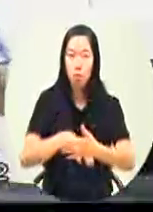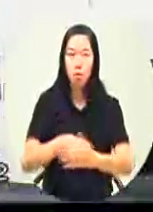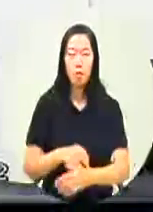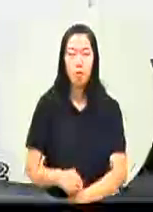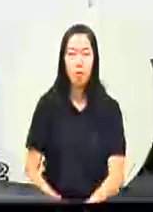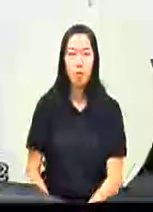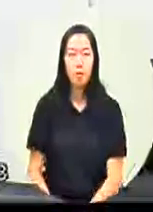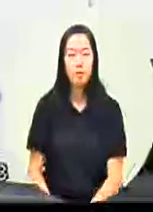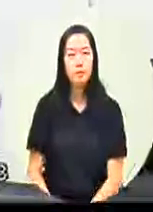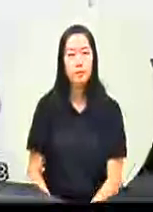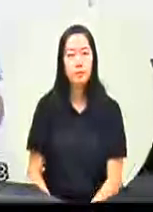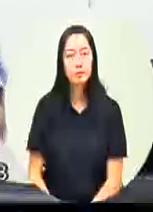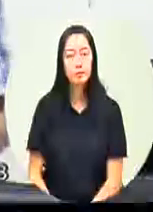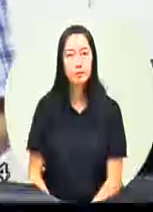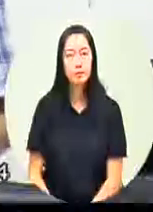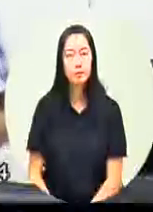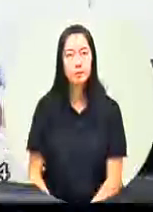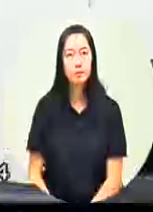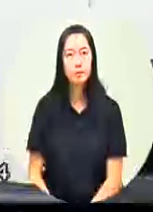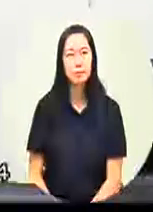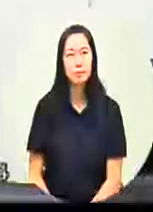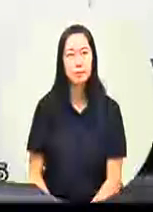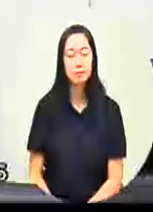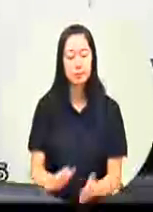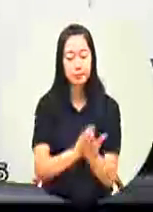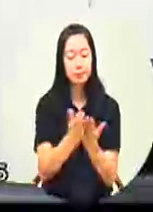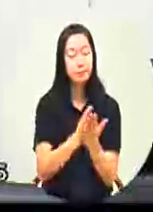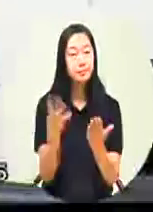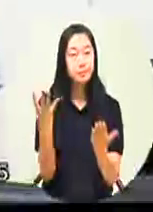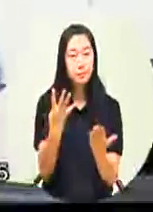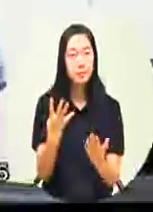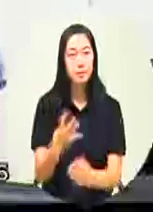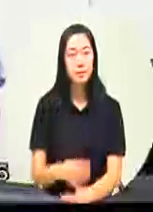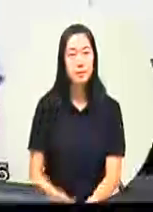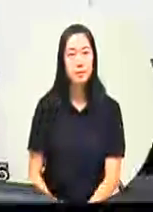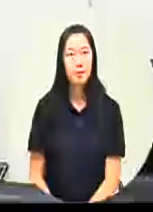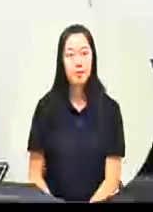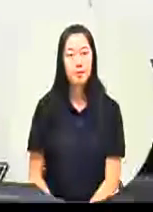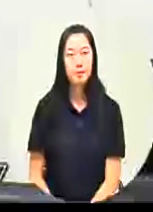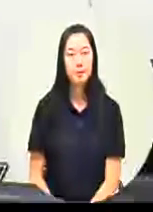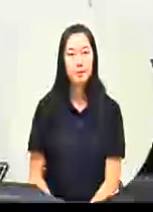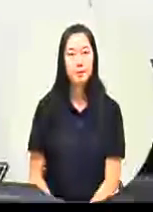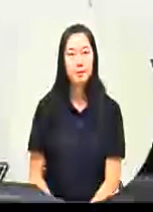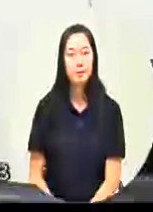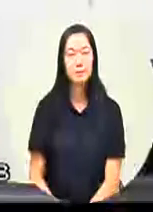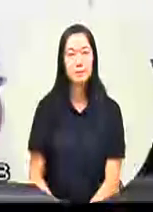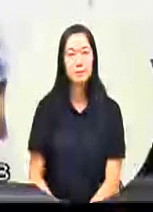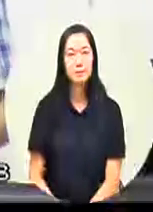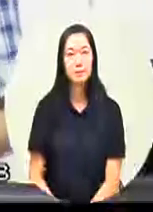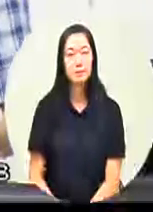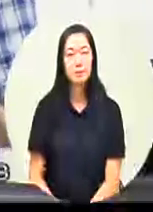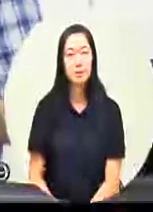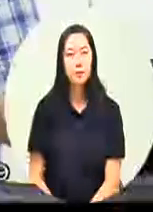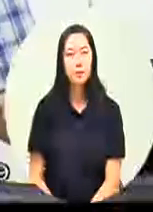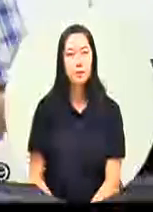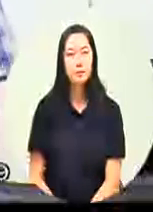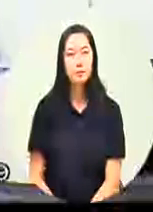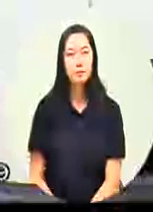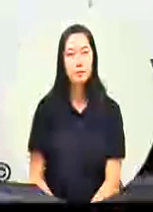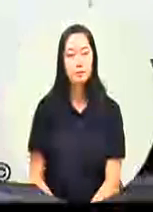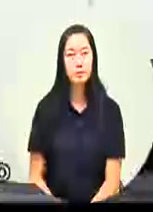告哈，你的工作报告第四页，哦，应该不是第四页的，说错了，不是第四页，是